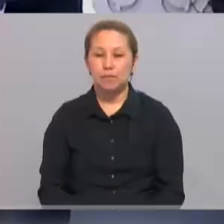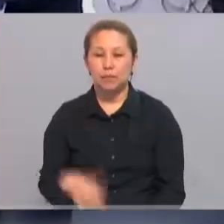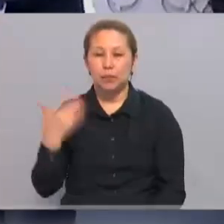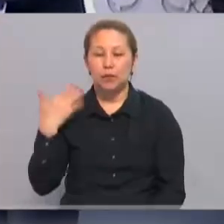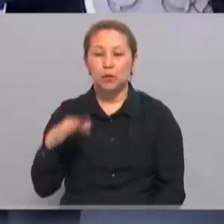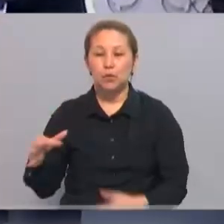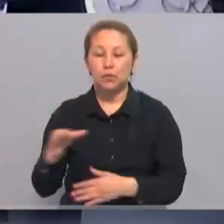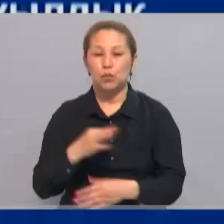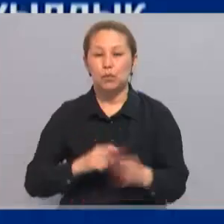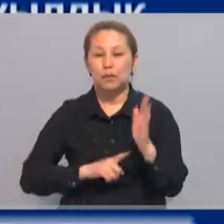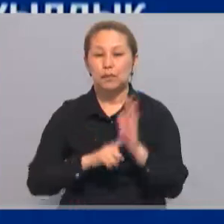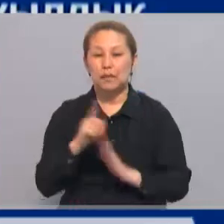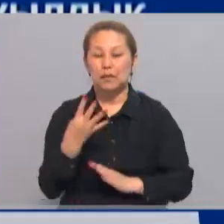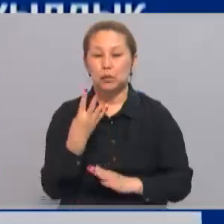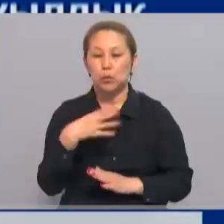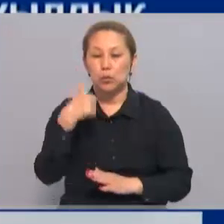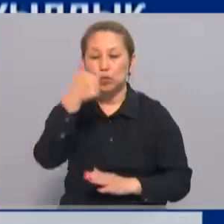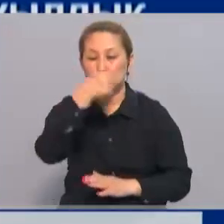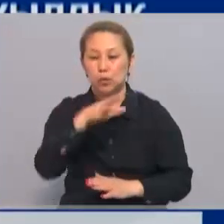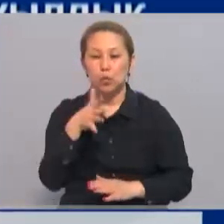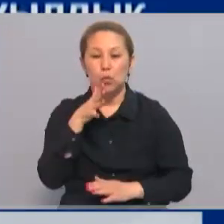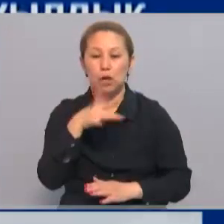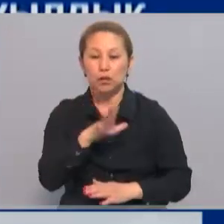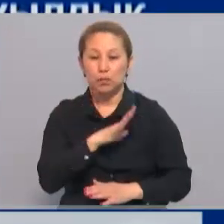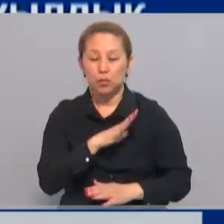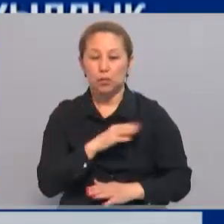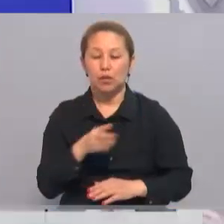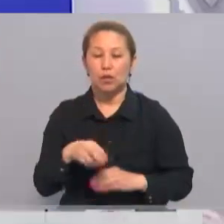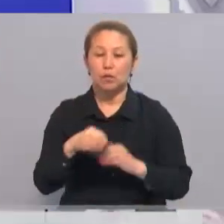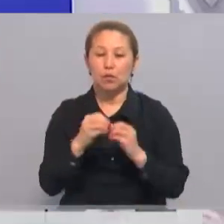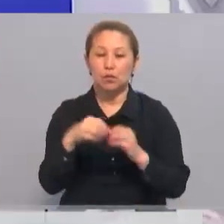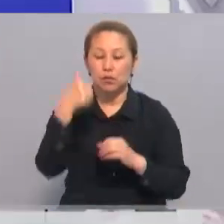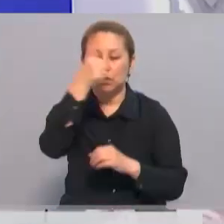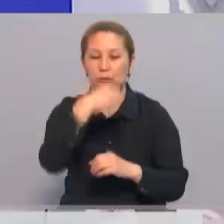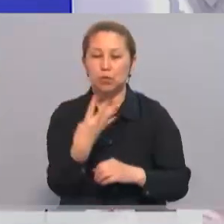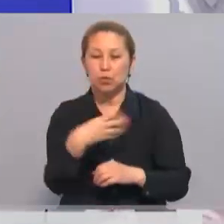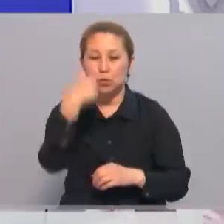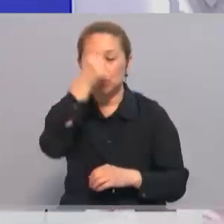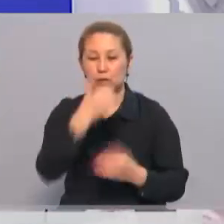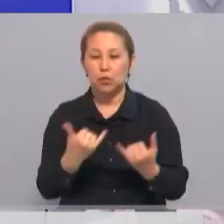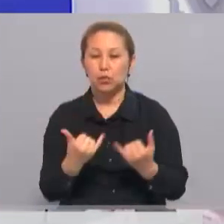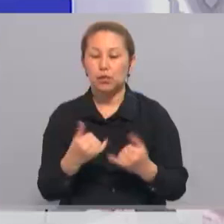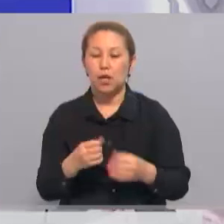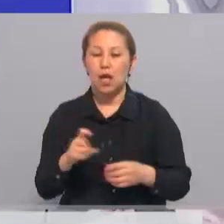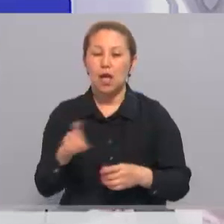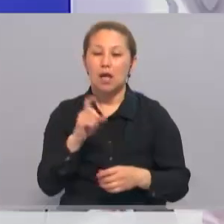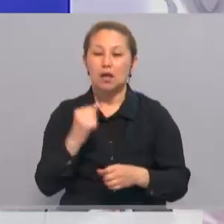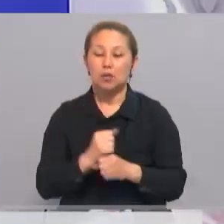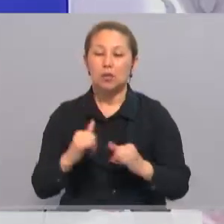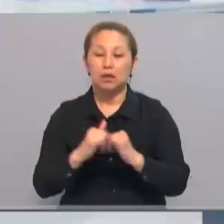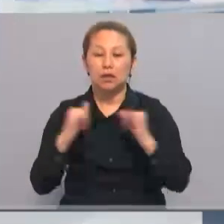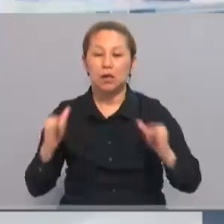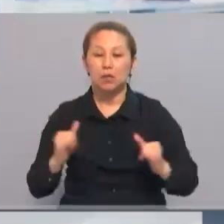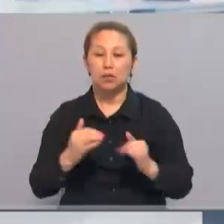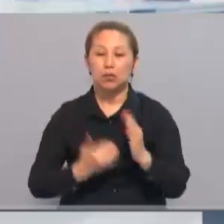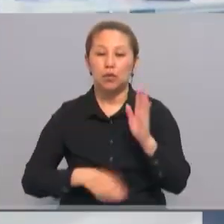Түркістан облысы құрылғалы бері 4 жыл уақыт өтті. 2018 жылмен салыстырғанда осы 4 жылда облыстың әлеуметтік-экономикалық дамуының